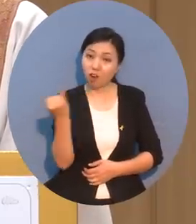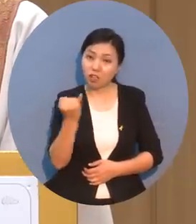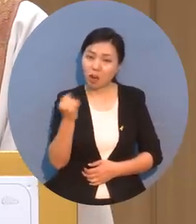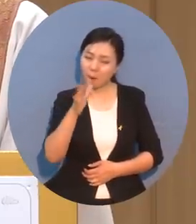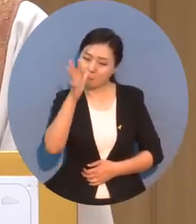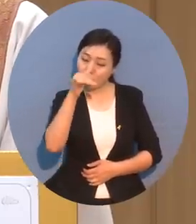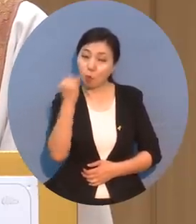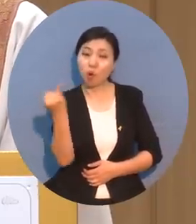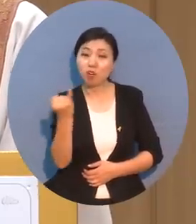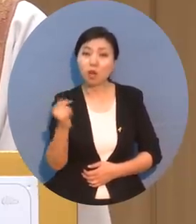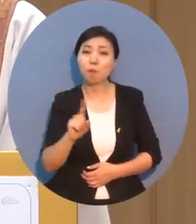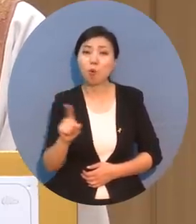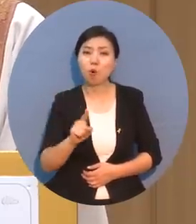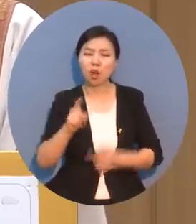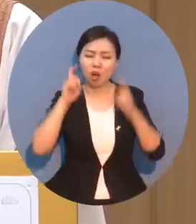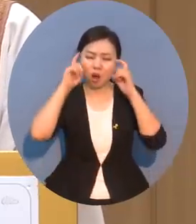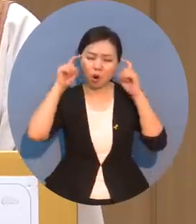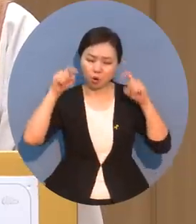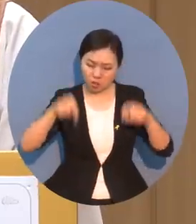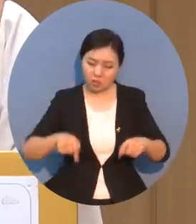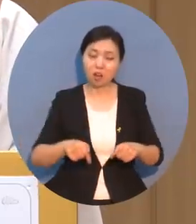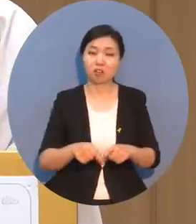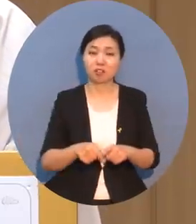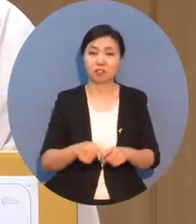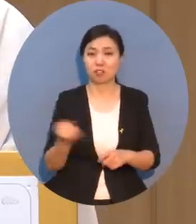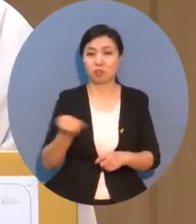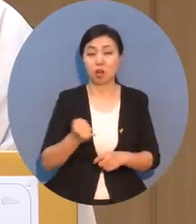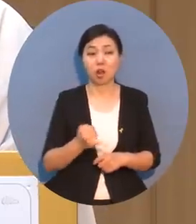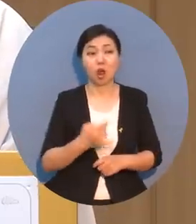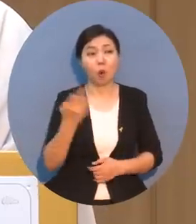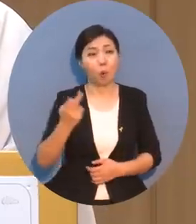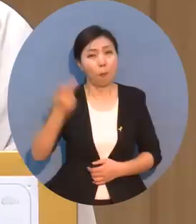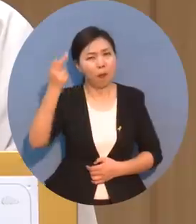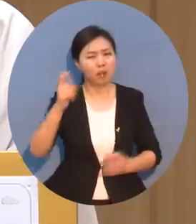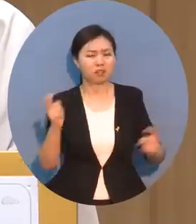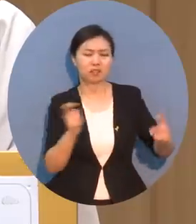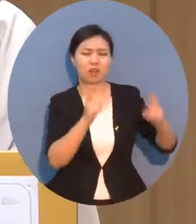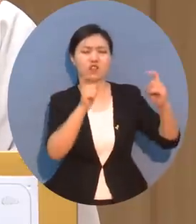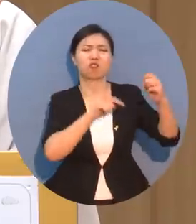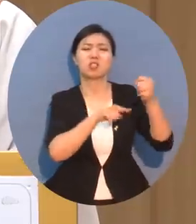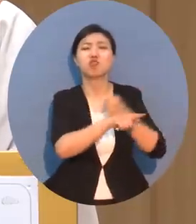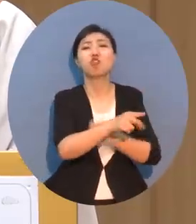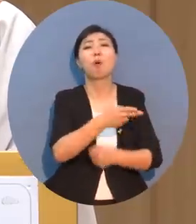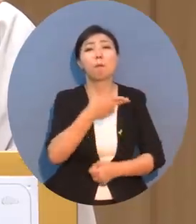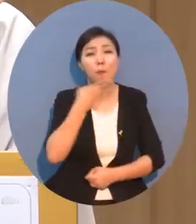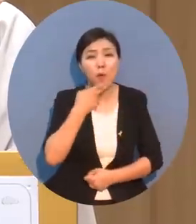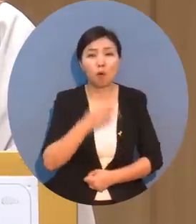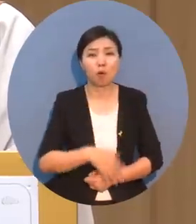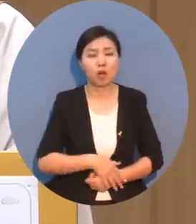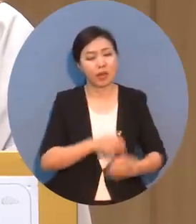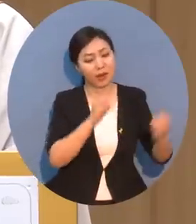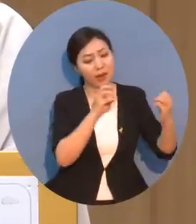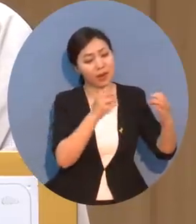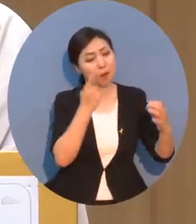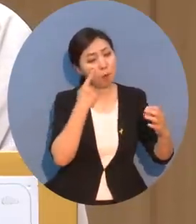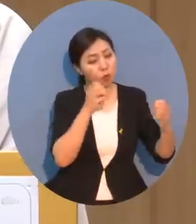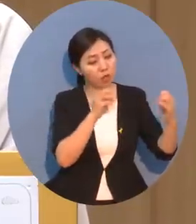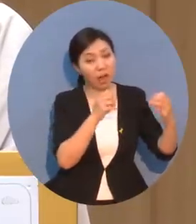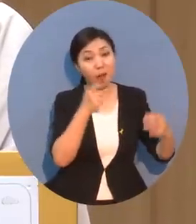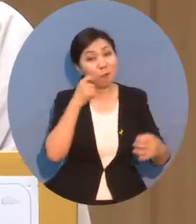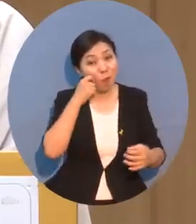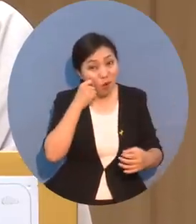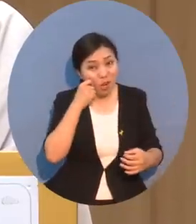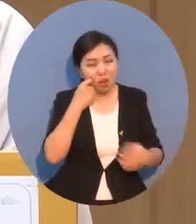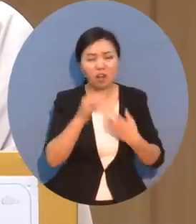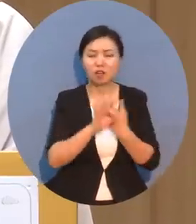바보 같은 여자예요. 어리석. 바보 같은 여자. 오빠하고 그런 문제는 싸울 필요도 없어. 얘기해보고 말로